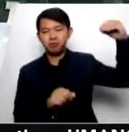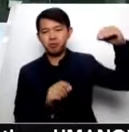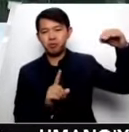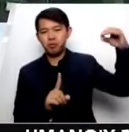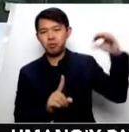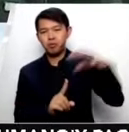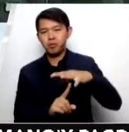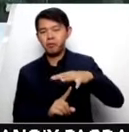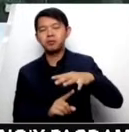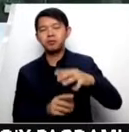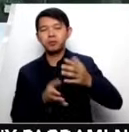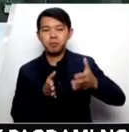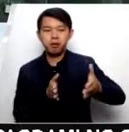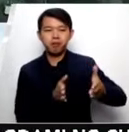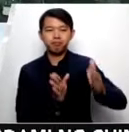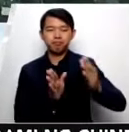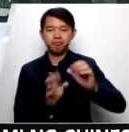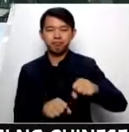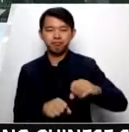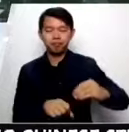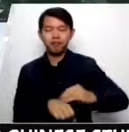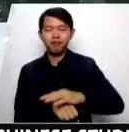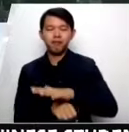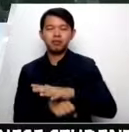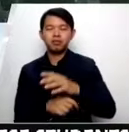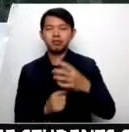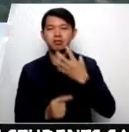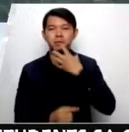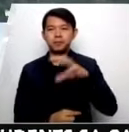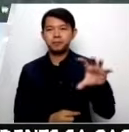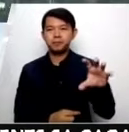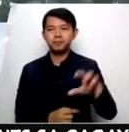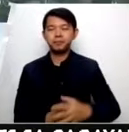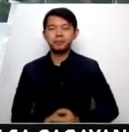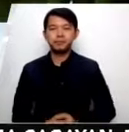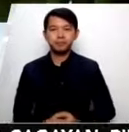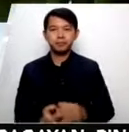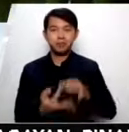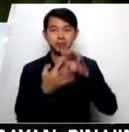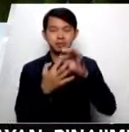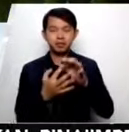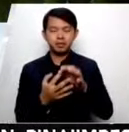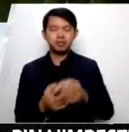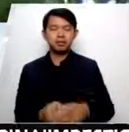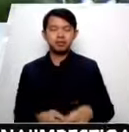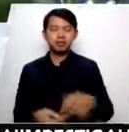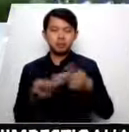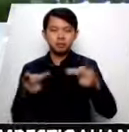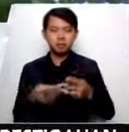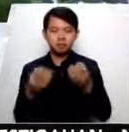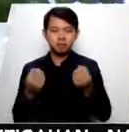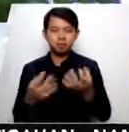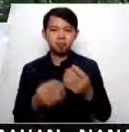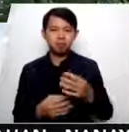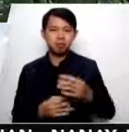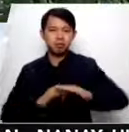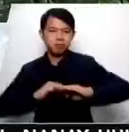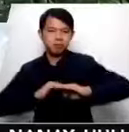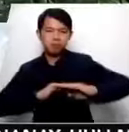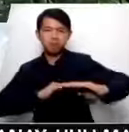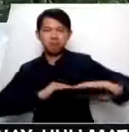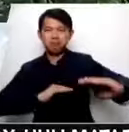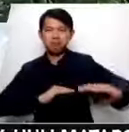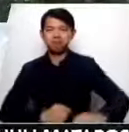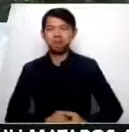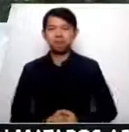a lot That's why it's hotter right now especially in areas with a lot of concrete huwag